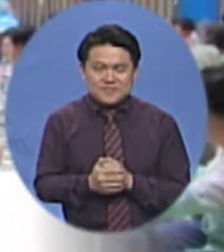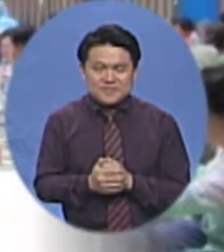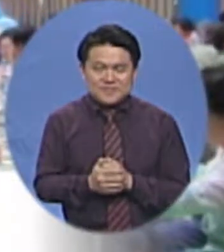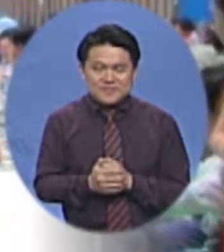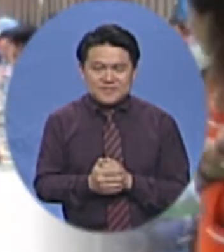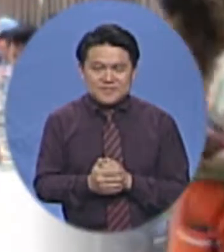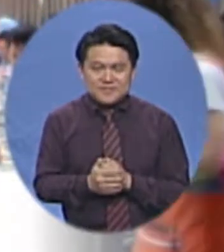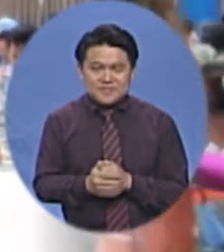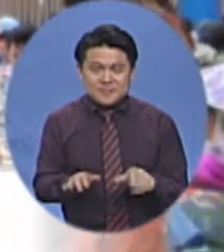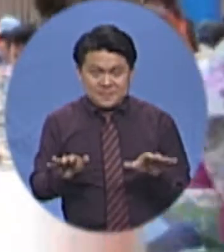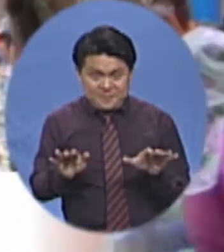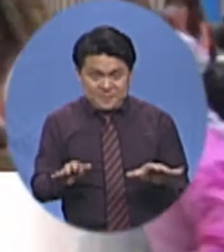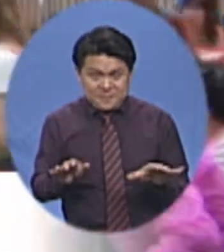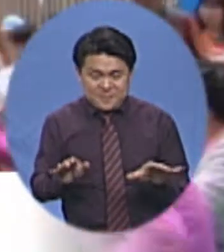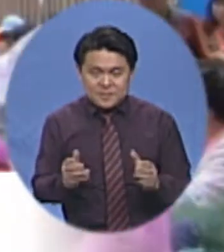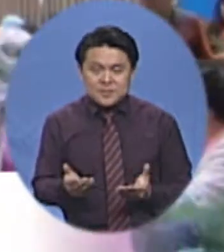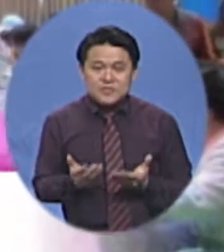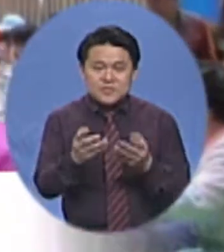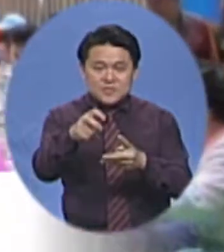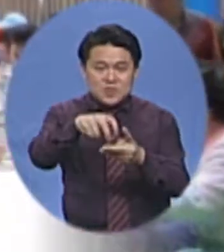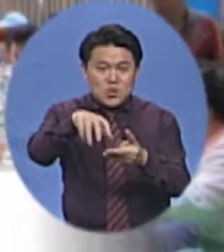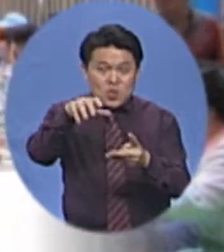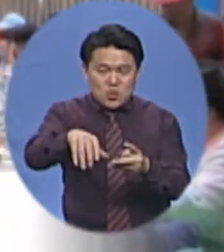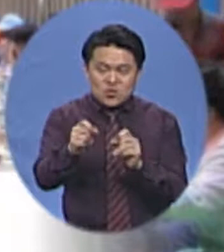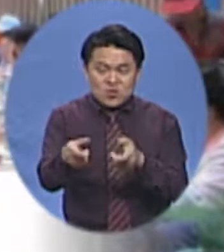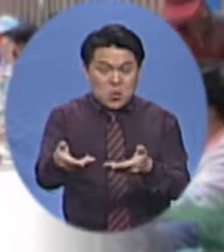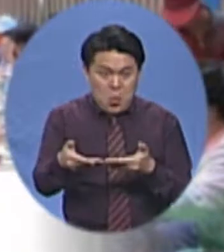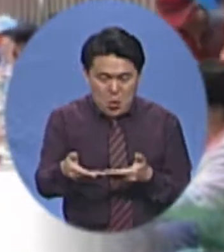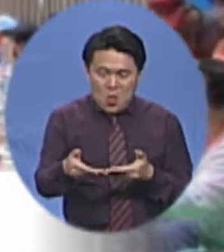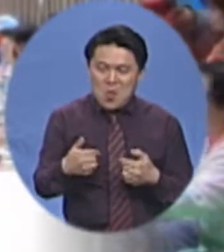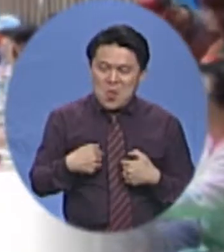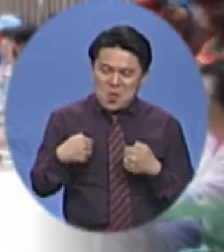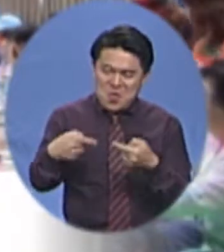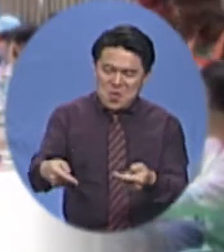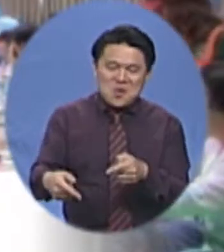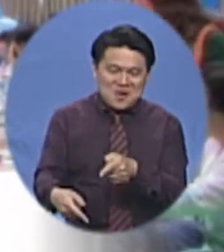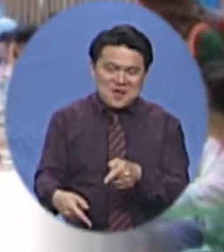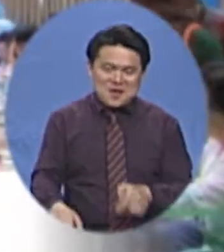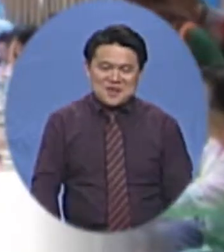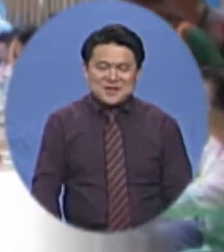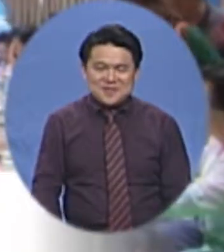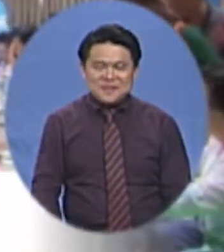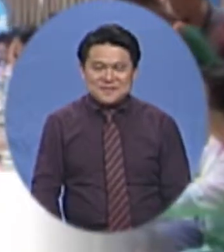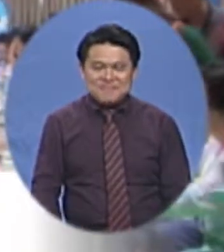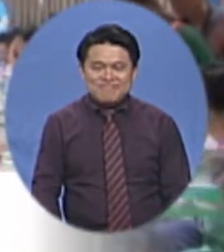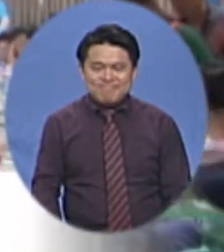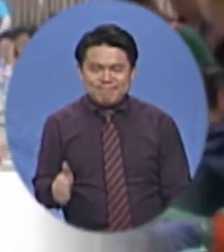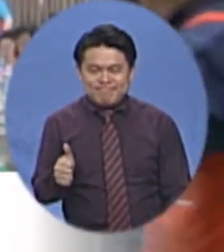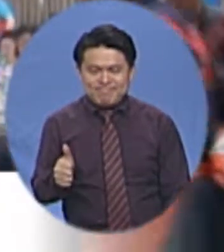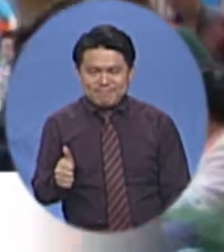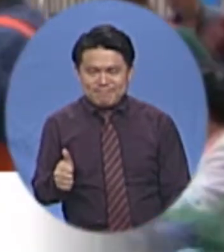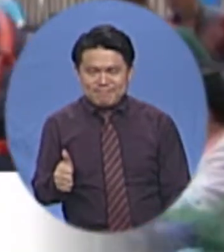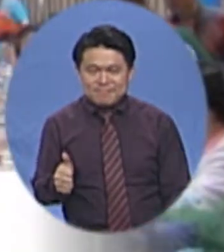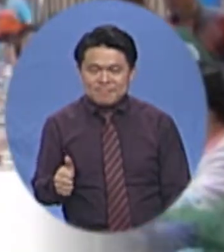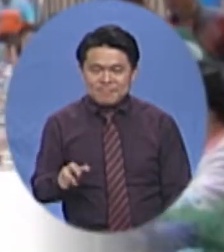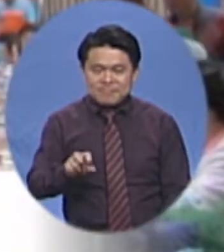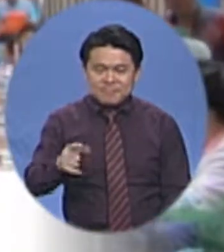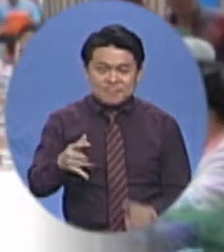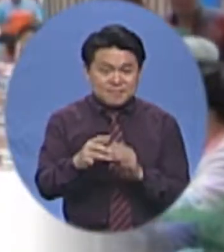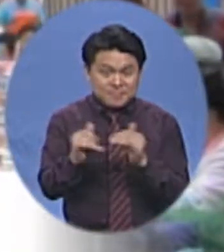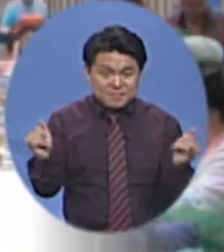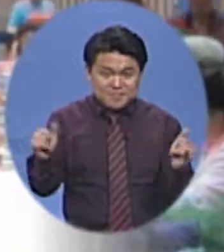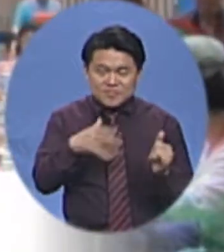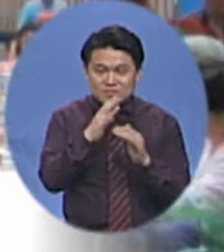어르신들을 대접할 수 있는 기회가 없었는데 이렇게 시 자원봉사센터나 이런 데서 이런 기회를 마련해줘서 우리 면민 전체